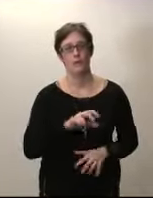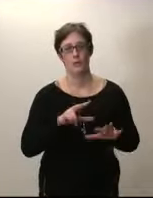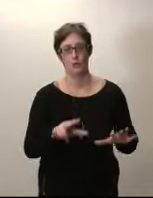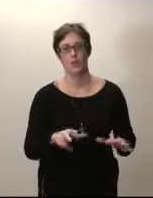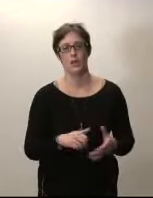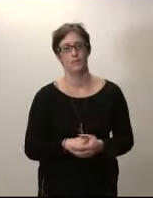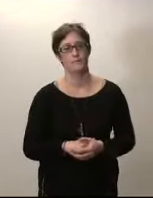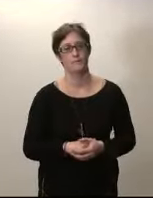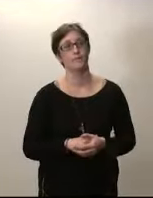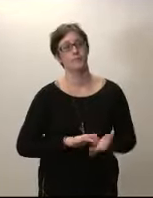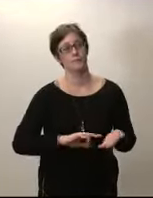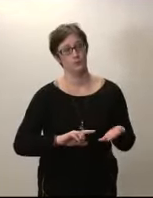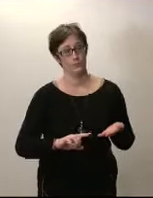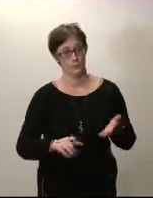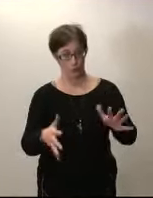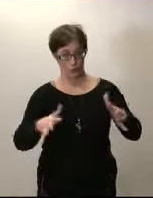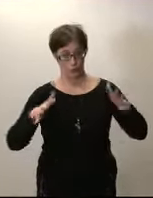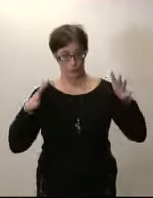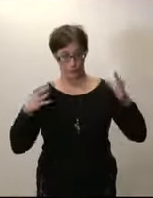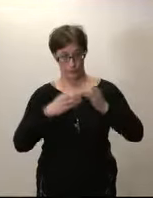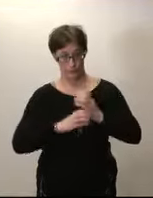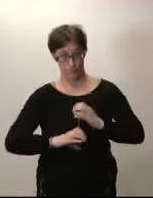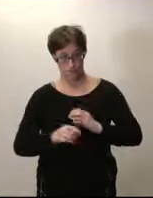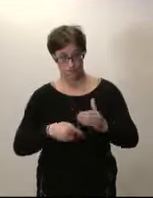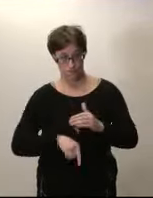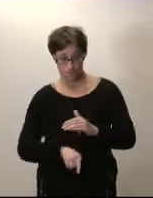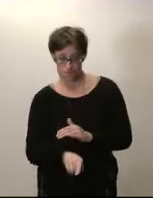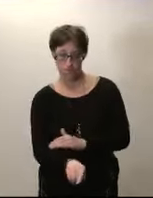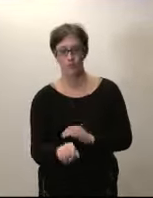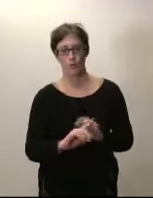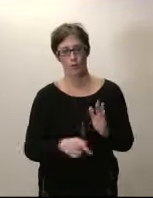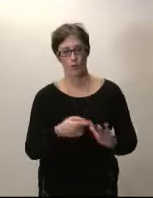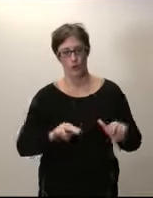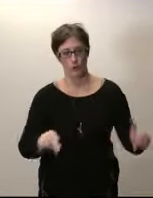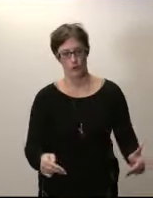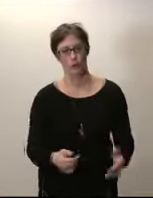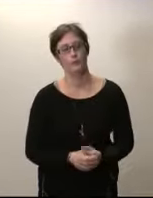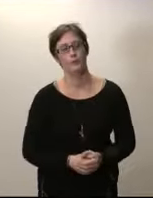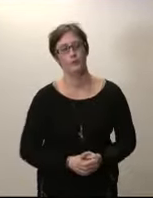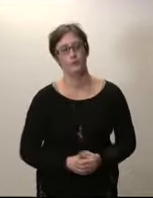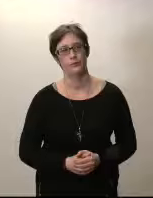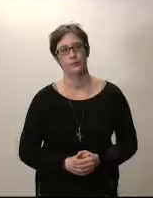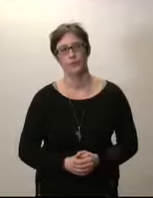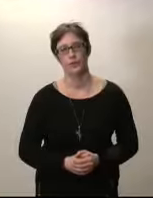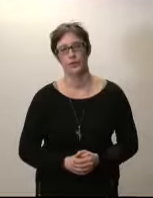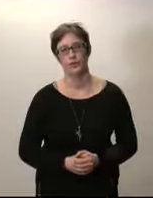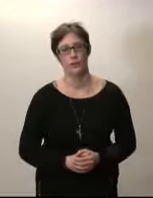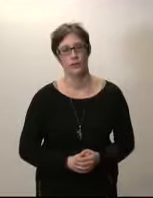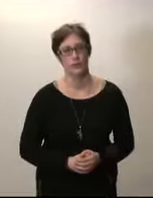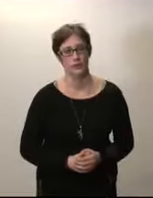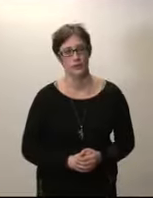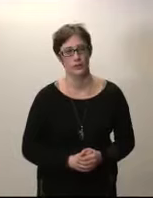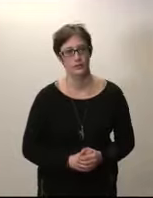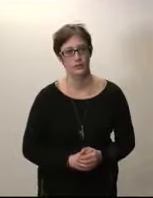Schneider. Renouvellement de la convention portant concession précaire et révocable de passage en forêt communale d'une conduite de refoulement d'eau usée.